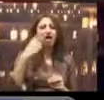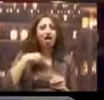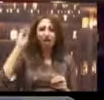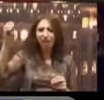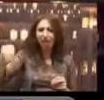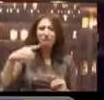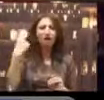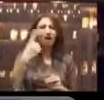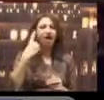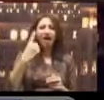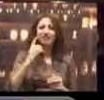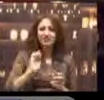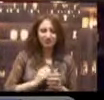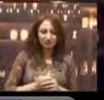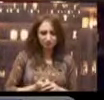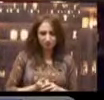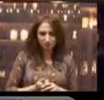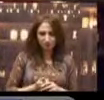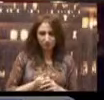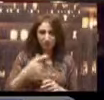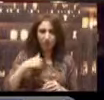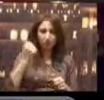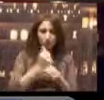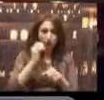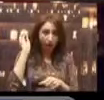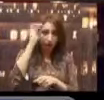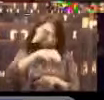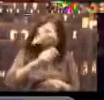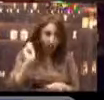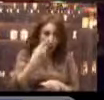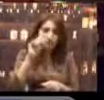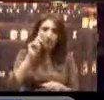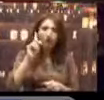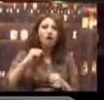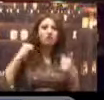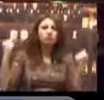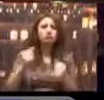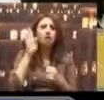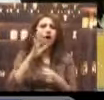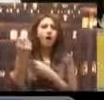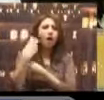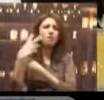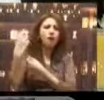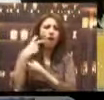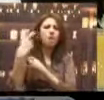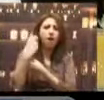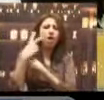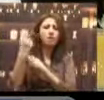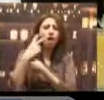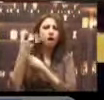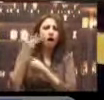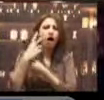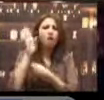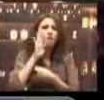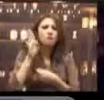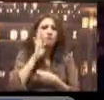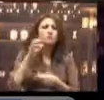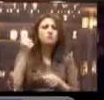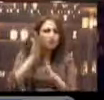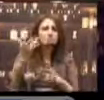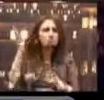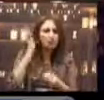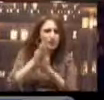مشكورا في الفتره دي ما خلانيش مثلت على طول يعني، يعني هو عمل معايا مجهود ساعتها وجاب لي ناس دربوني على الدور ودربوني على التمثيل بوجه عام، وبدات